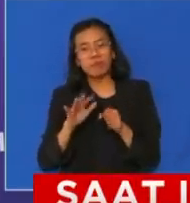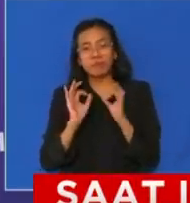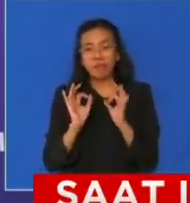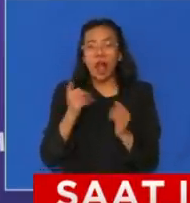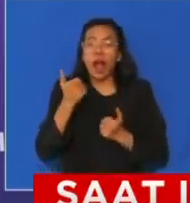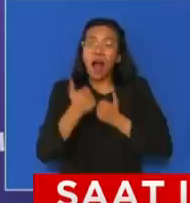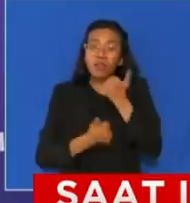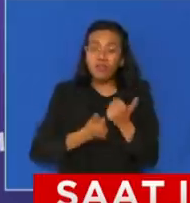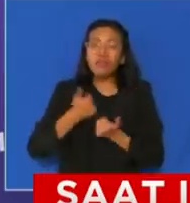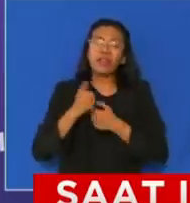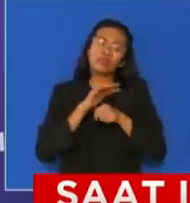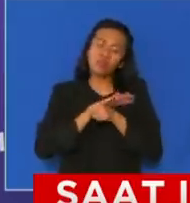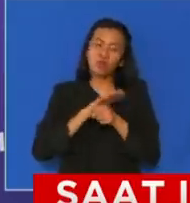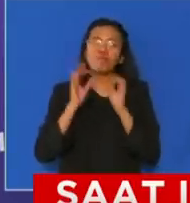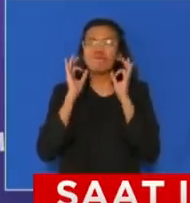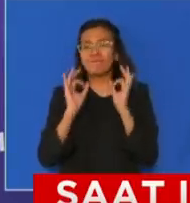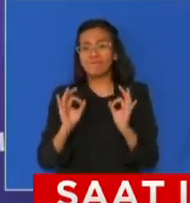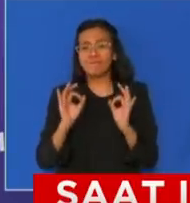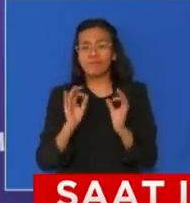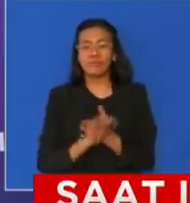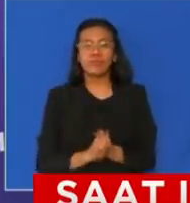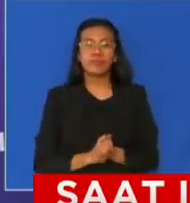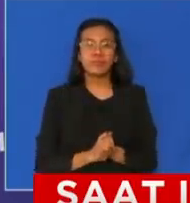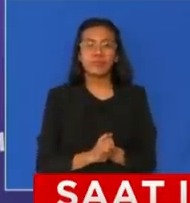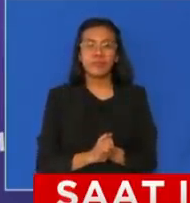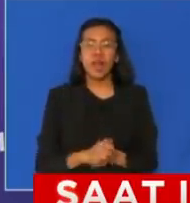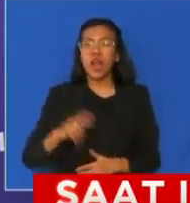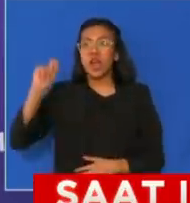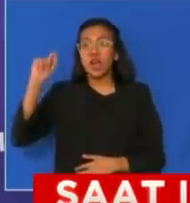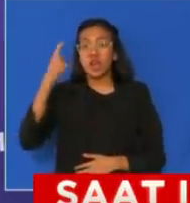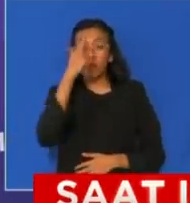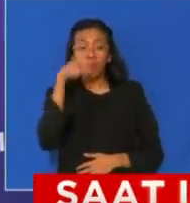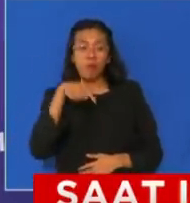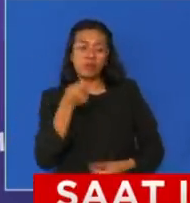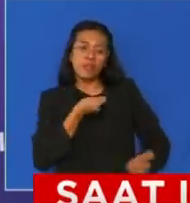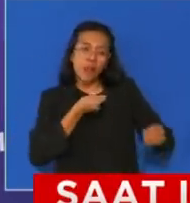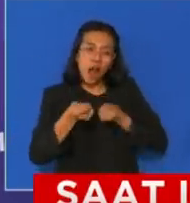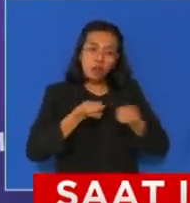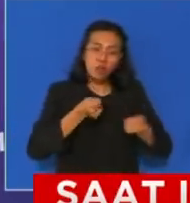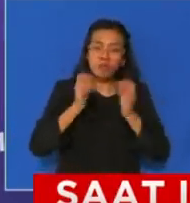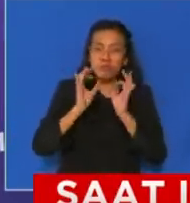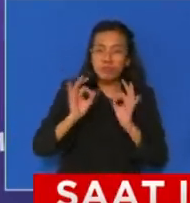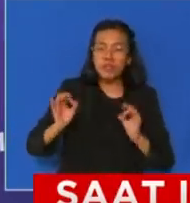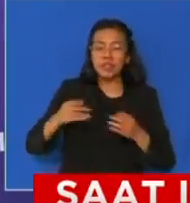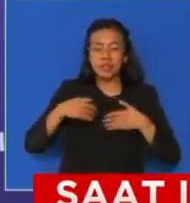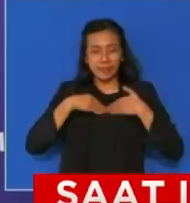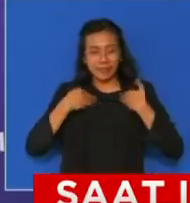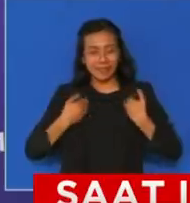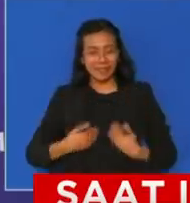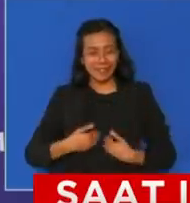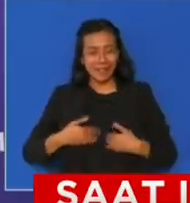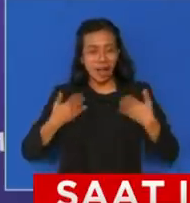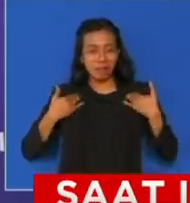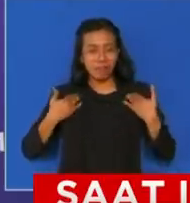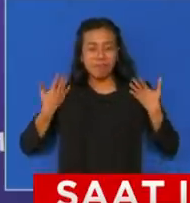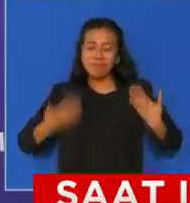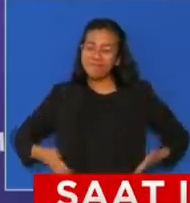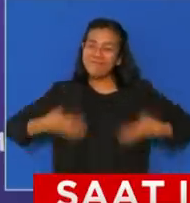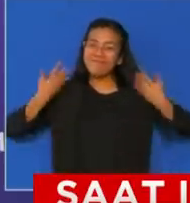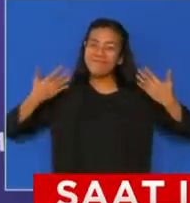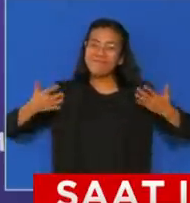beraktivitas fisik Hai teratur dalam hidup dan memunculkan perasaan gembira bersama